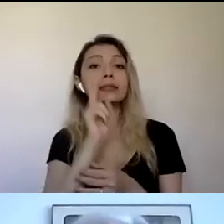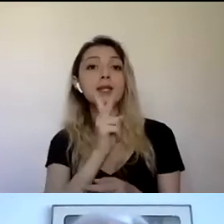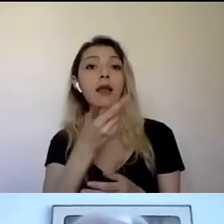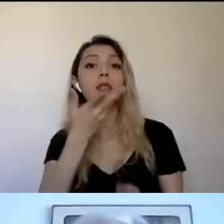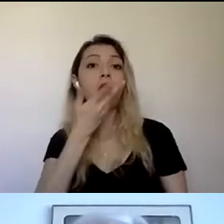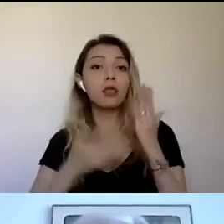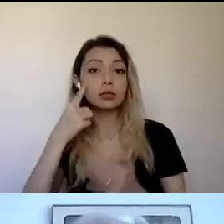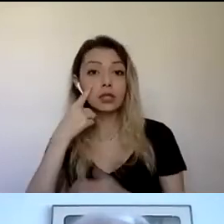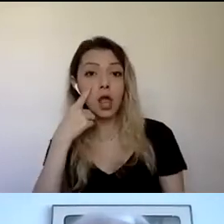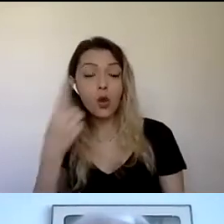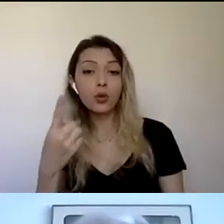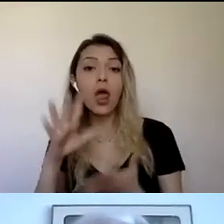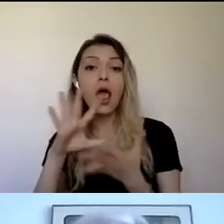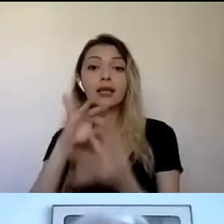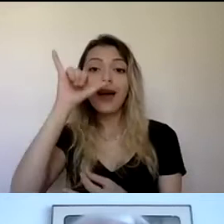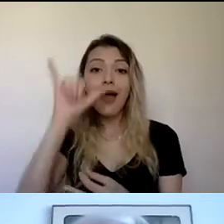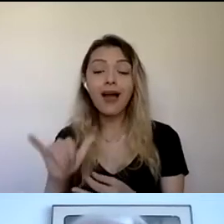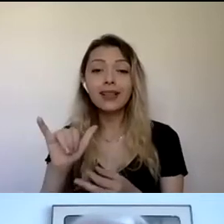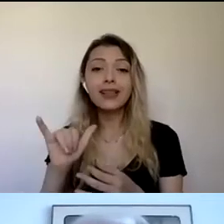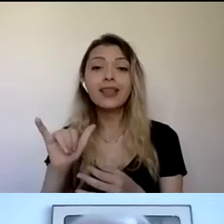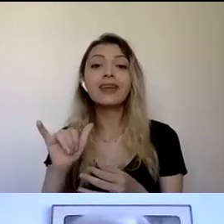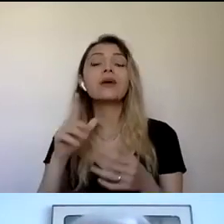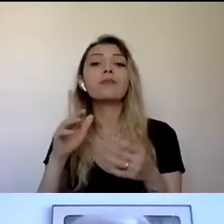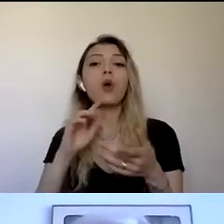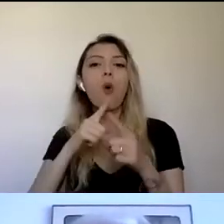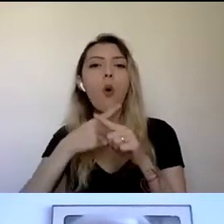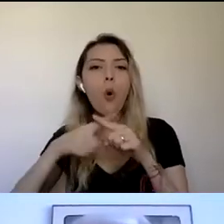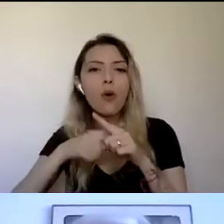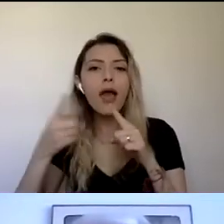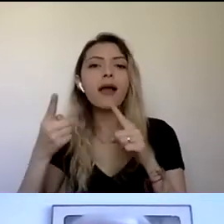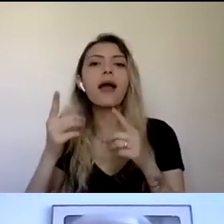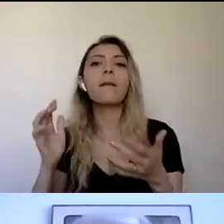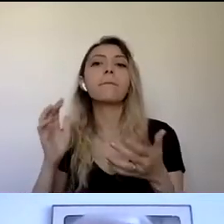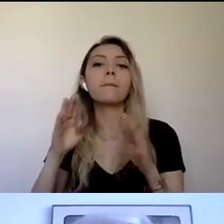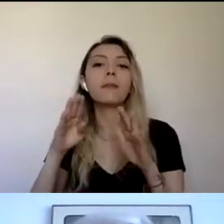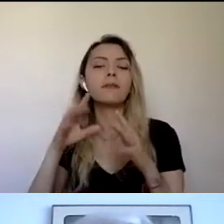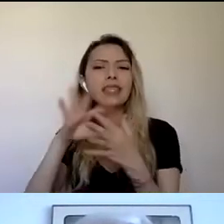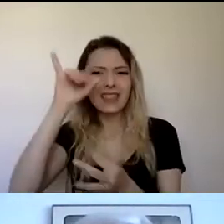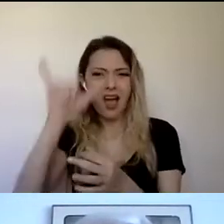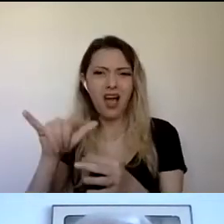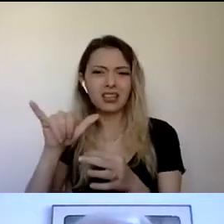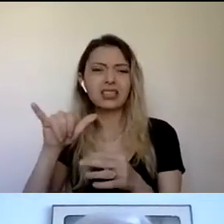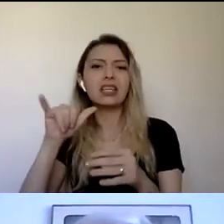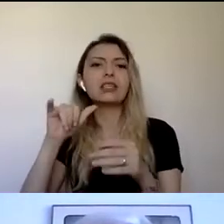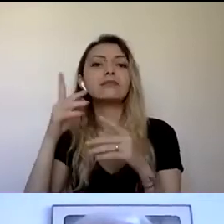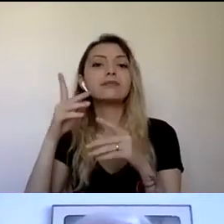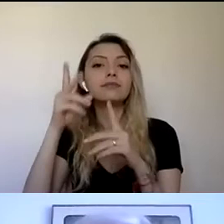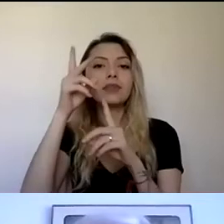İnsan Hakları Ortak Platformu ile Evet. birlikte yürüttüğü bir insan hakları izleme veri tabanı var. Adresi